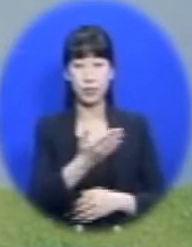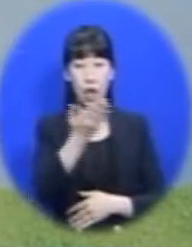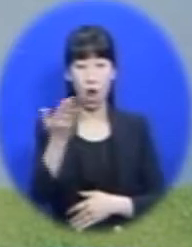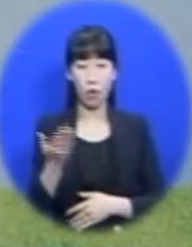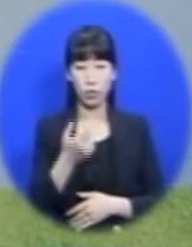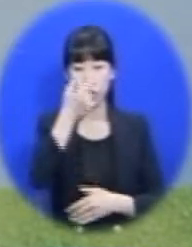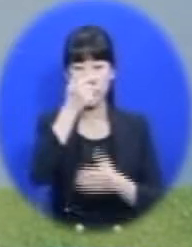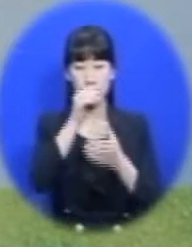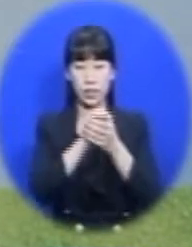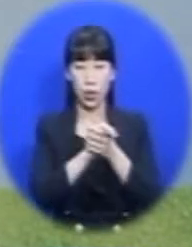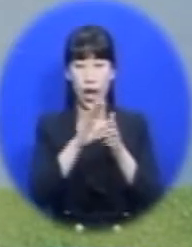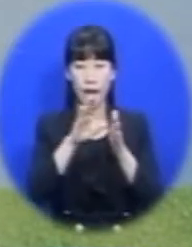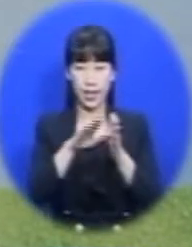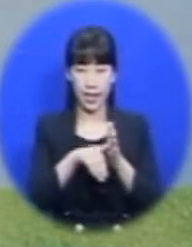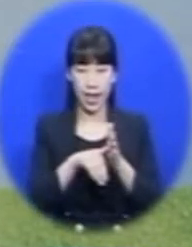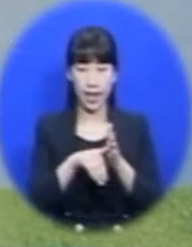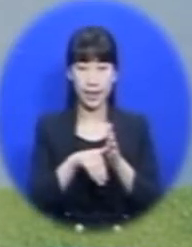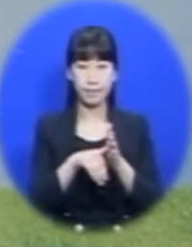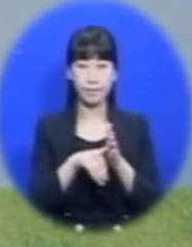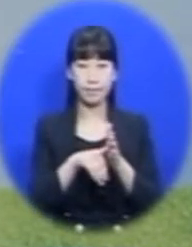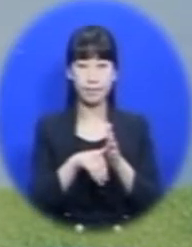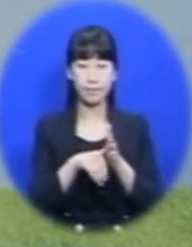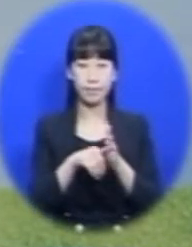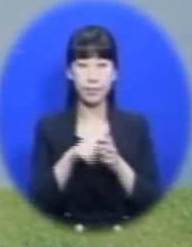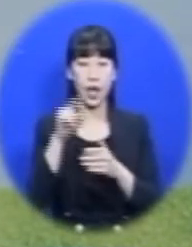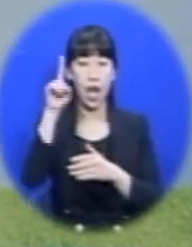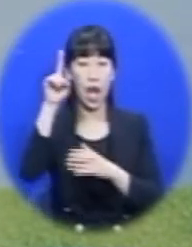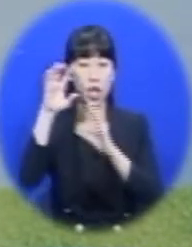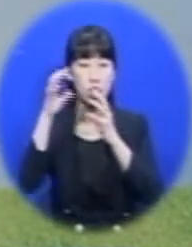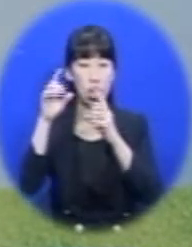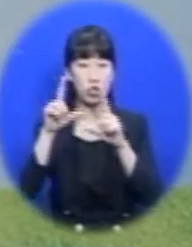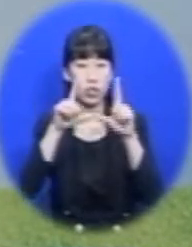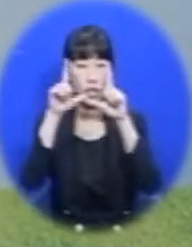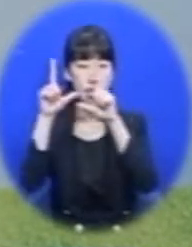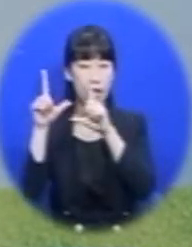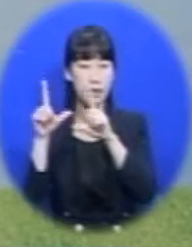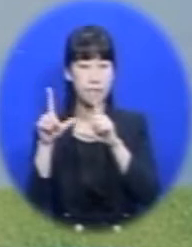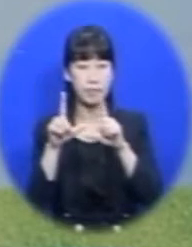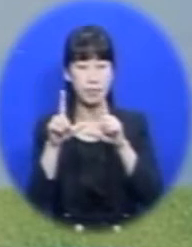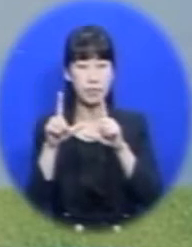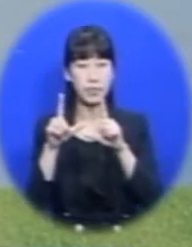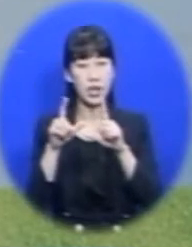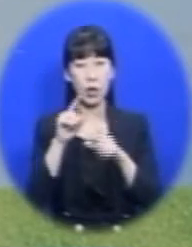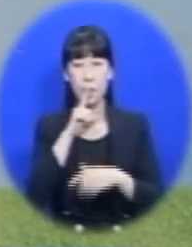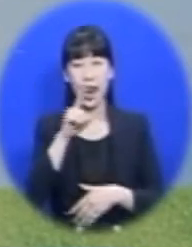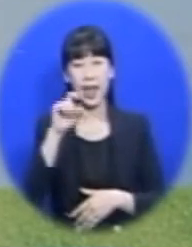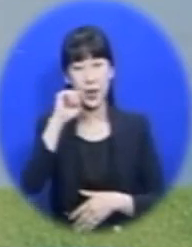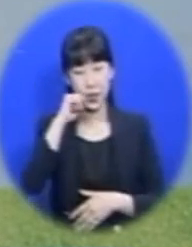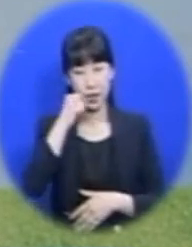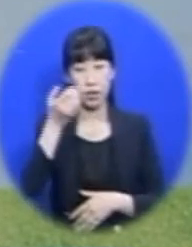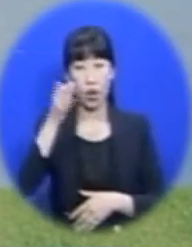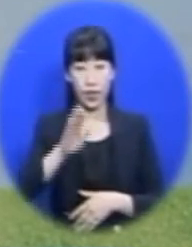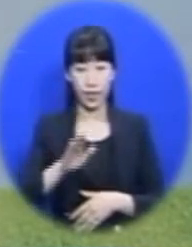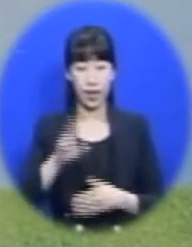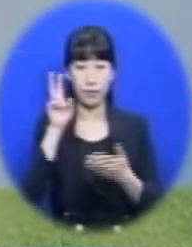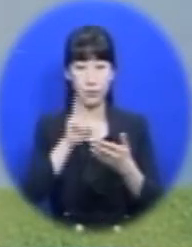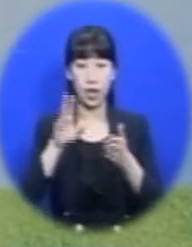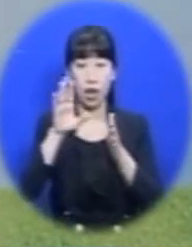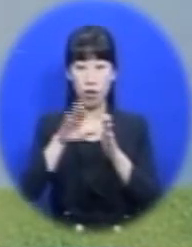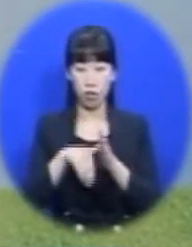기도할 때까지만 해도 아직까지 천국의 삶을 산다고 말하기는 어렵습니다. 근데 찬양할